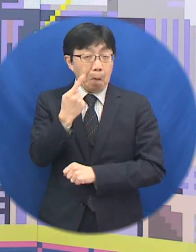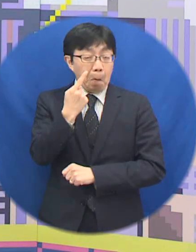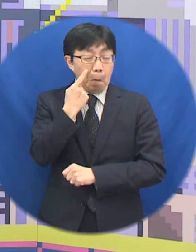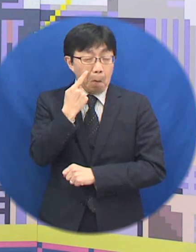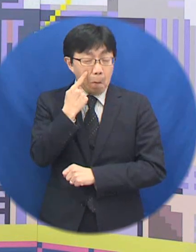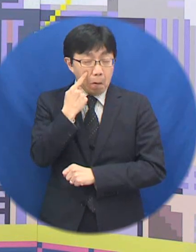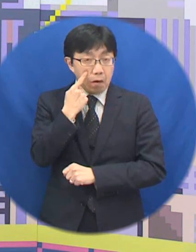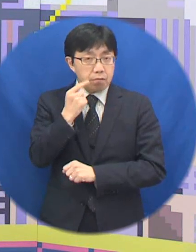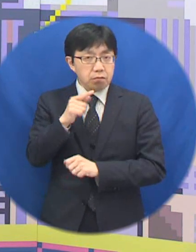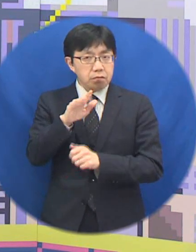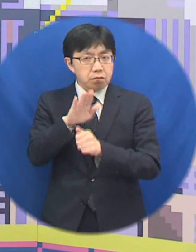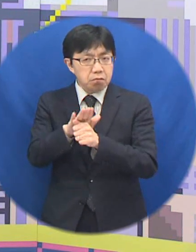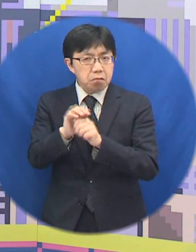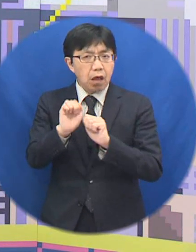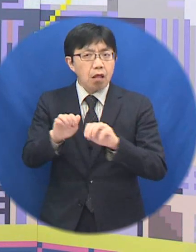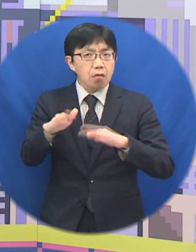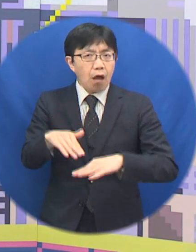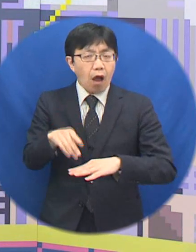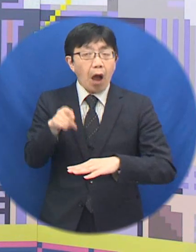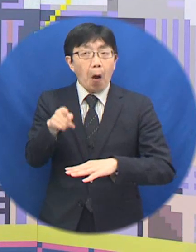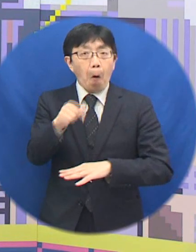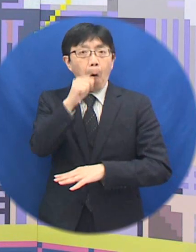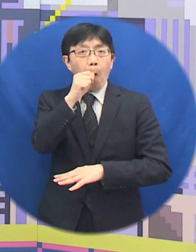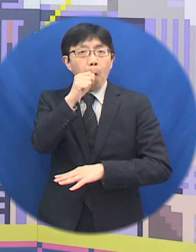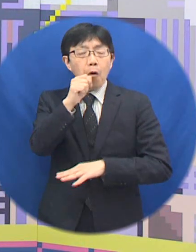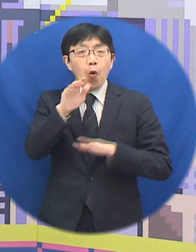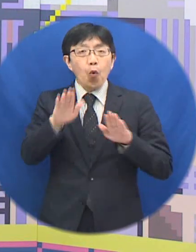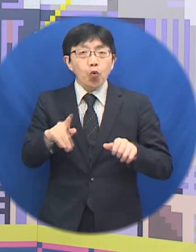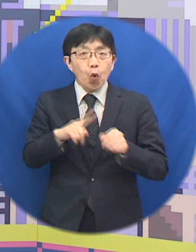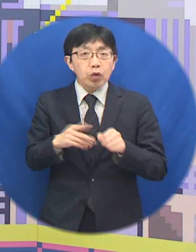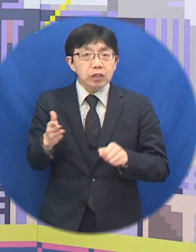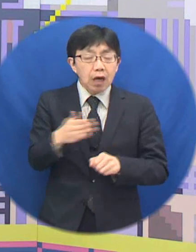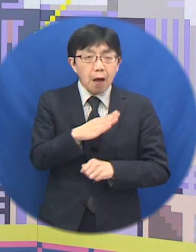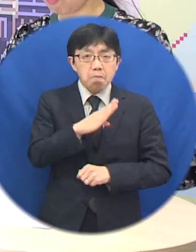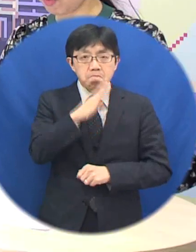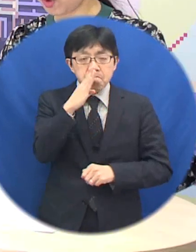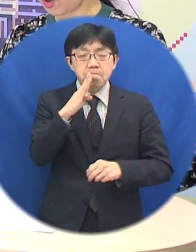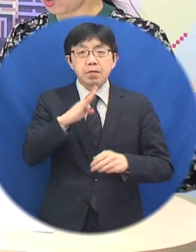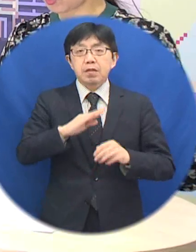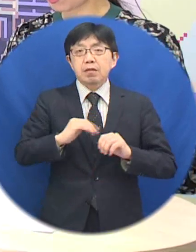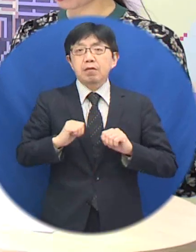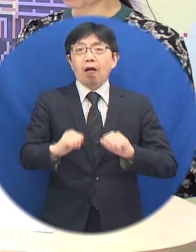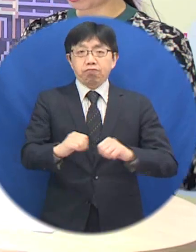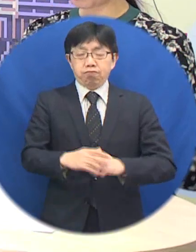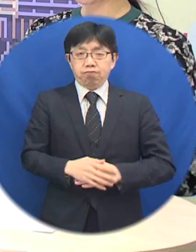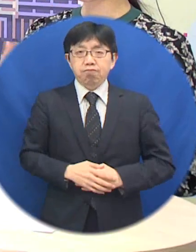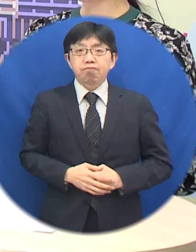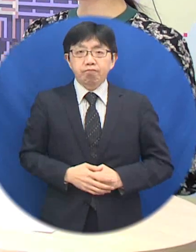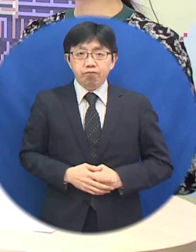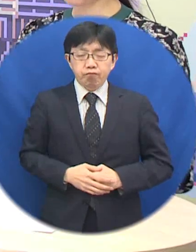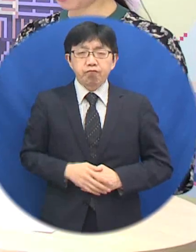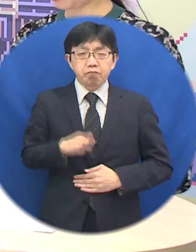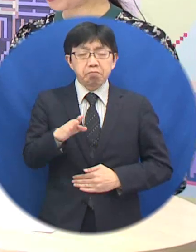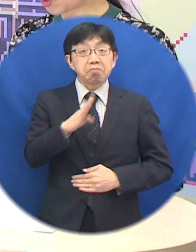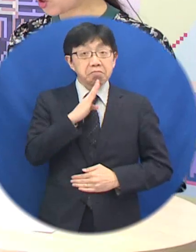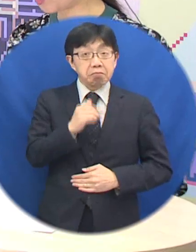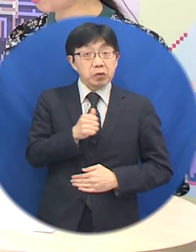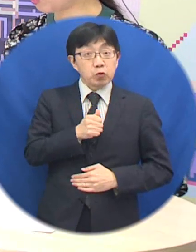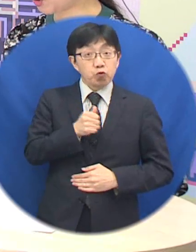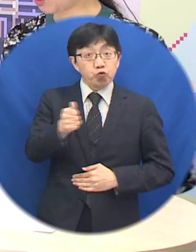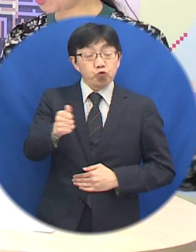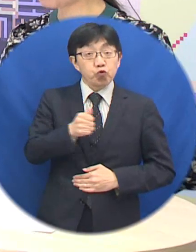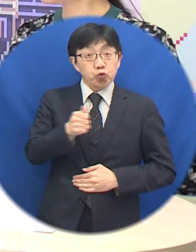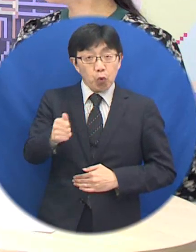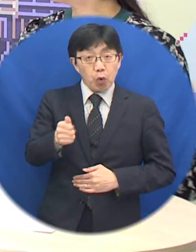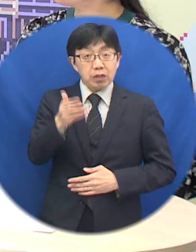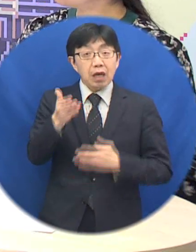施をいたしまして、今年度から本格実施ということになりました。 確かにこの通所サービスで、ね、入浴ができ